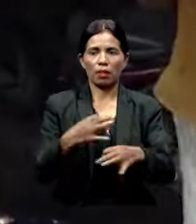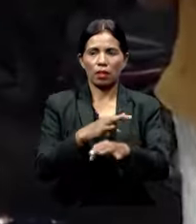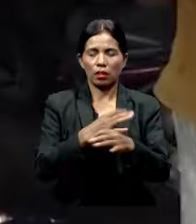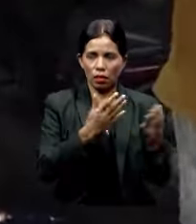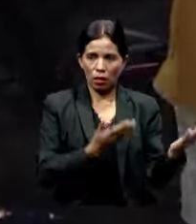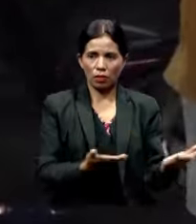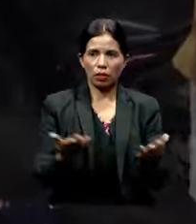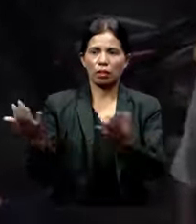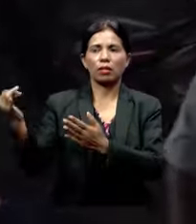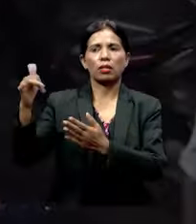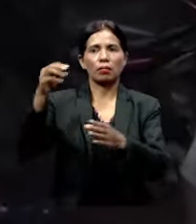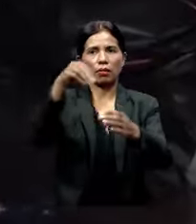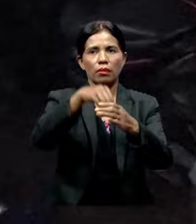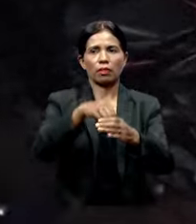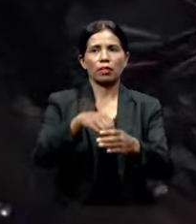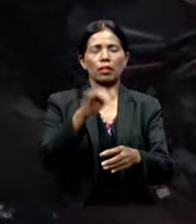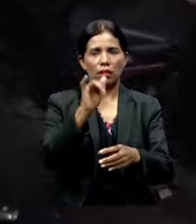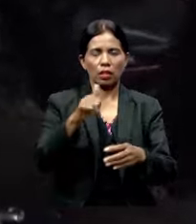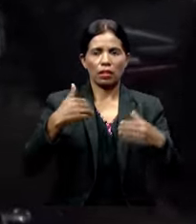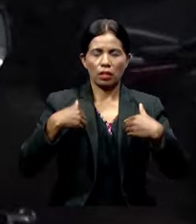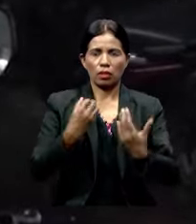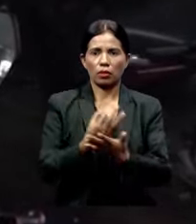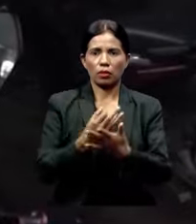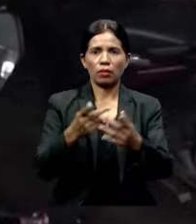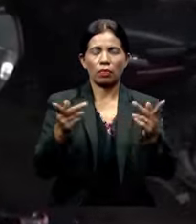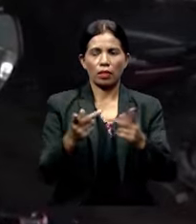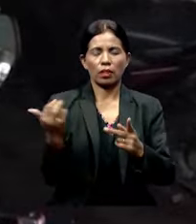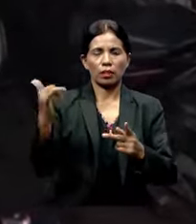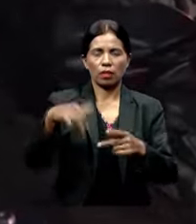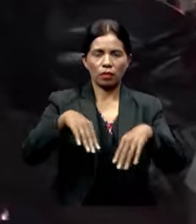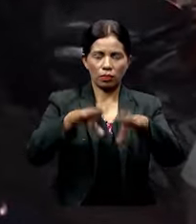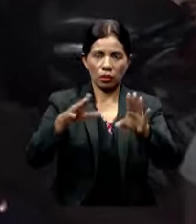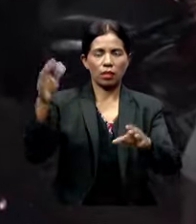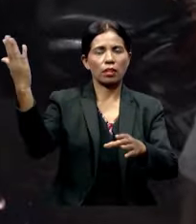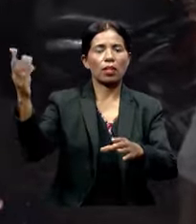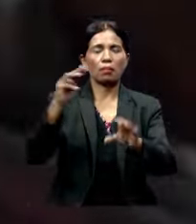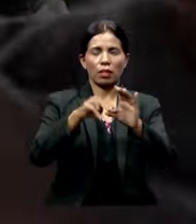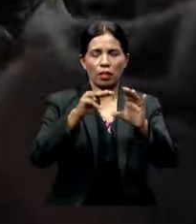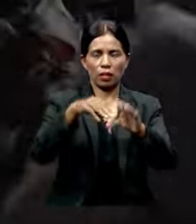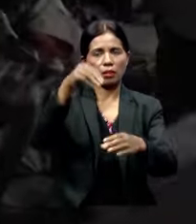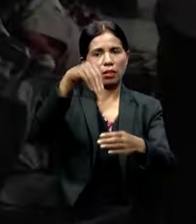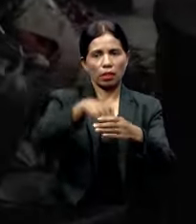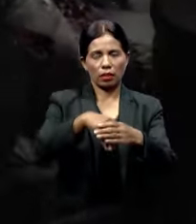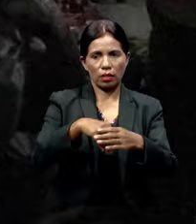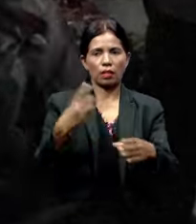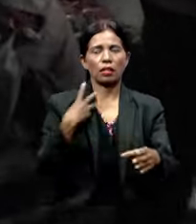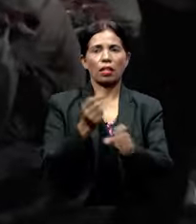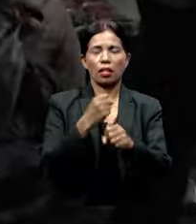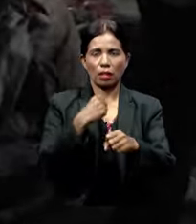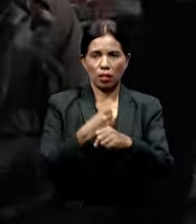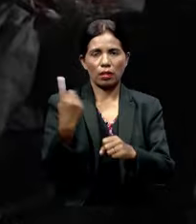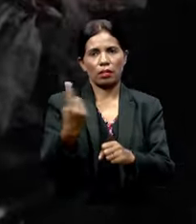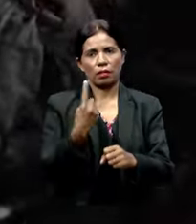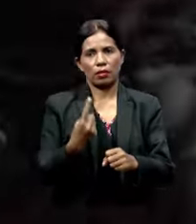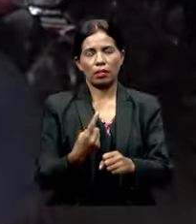sira bahi larang. Sing, ia orsamento para itat hadia duni fatin para sira bele fang hilarang. Laos nian sidau kala, halau hela, ita halau nian fatin